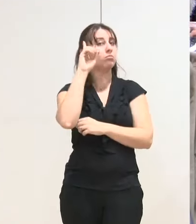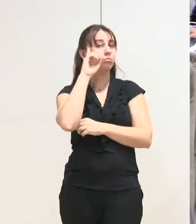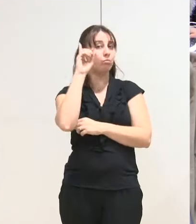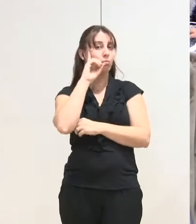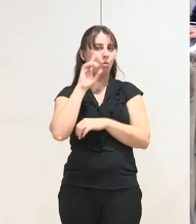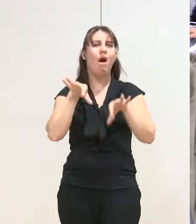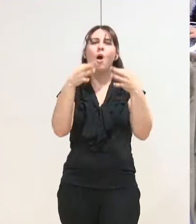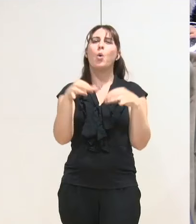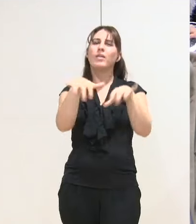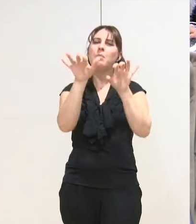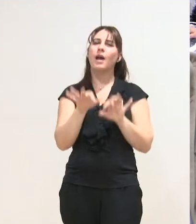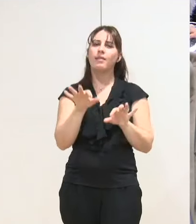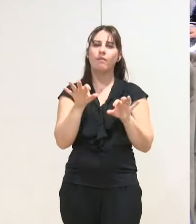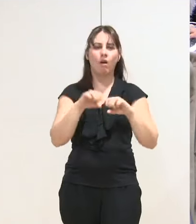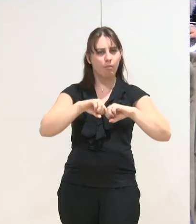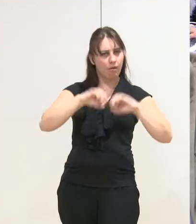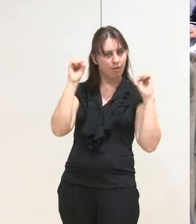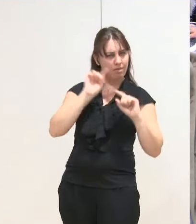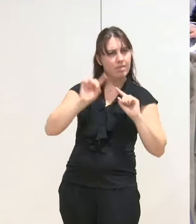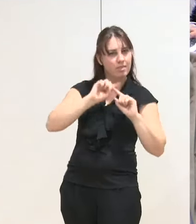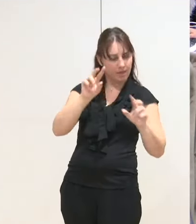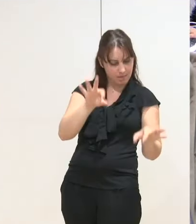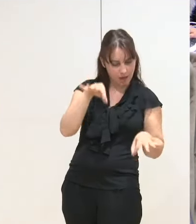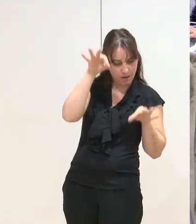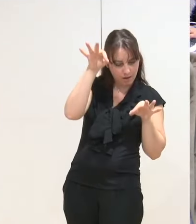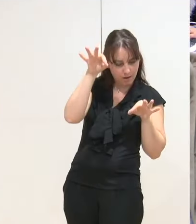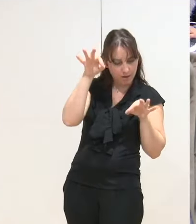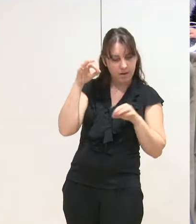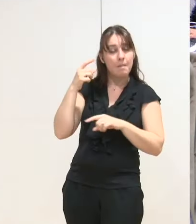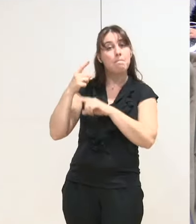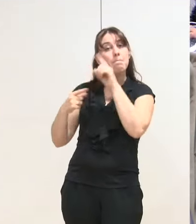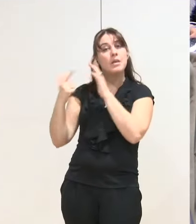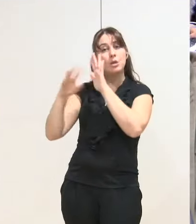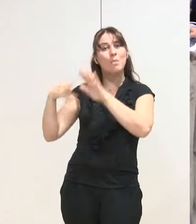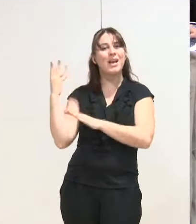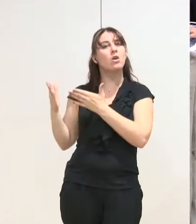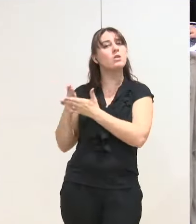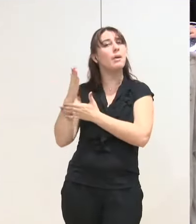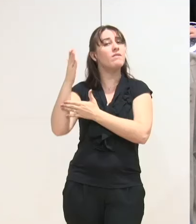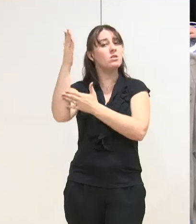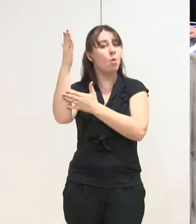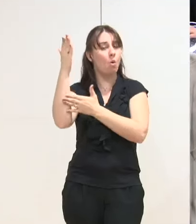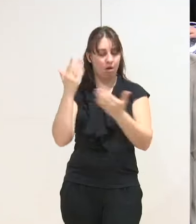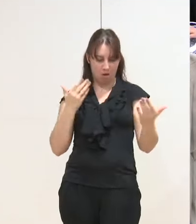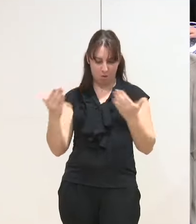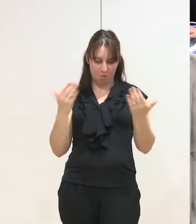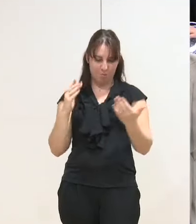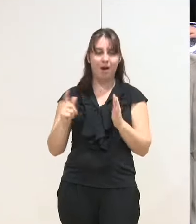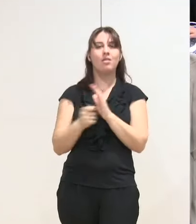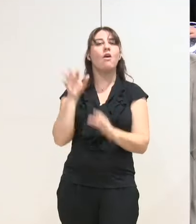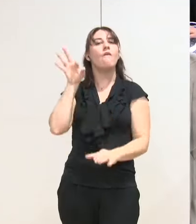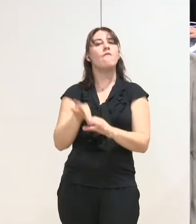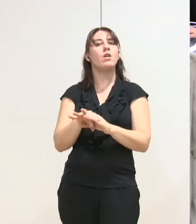compte administratif on voit que par rapport aux prévisions de Mi-24 nous avons lors du vote de ce compte